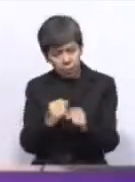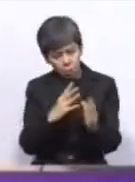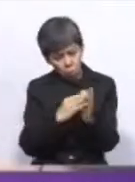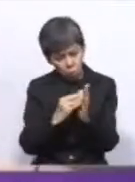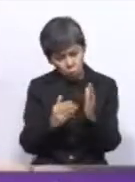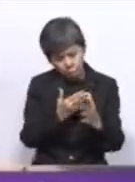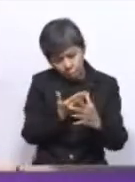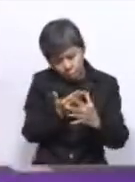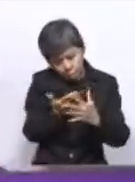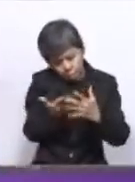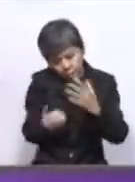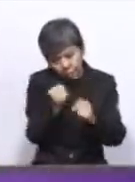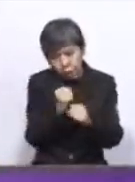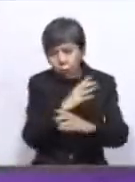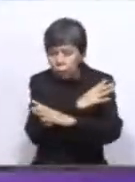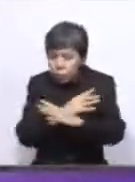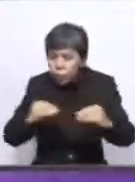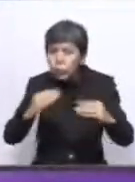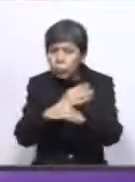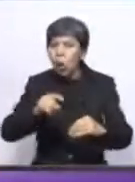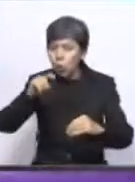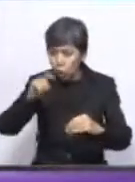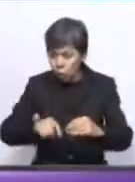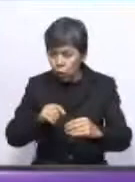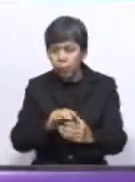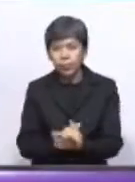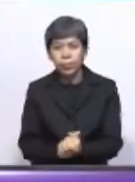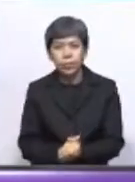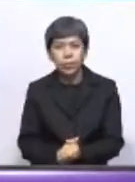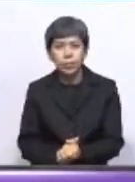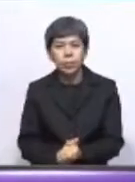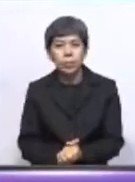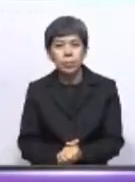ทอดที่ดีที่สุดนะครับนั่นก็คือการเรียนรู้นั่นเองครับ